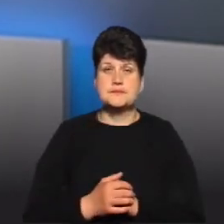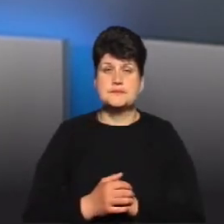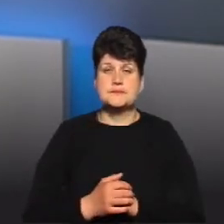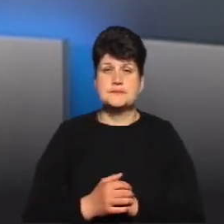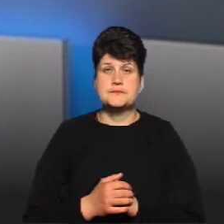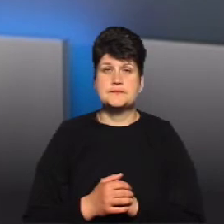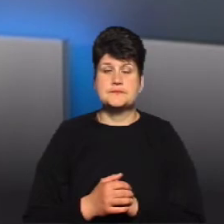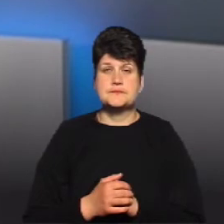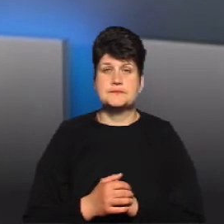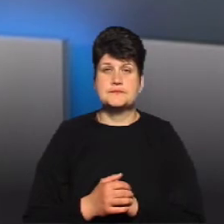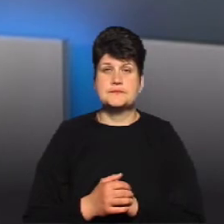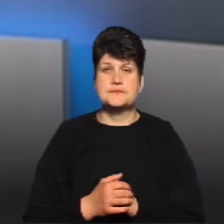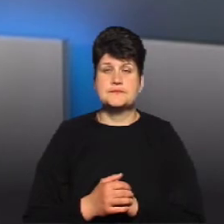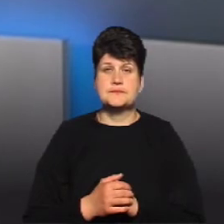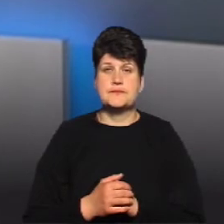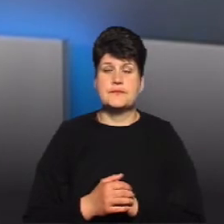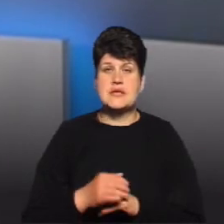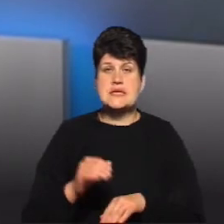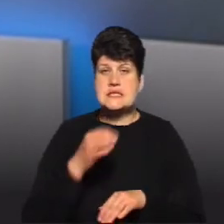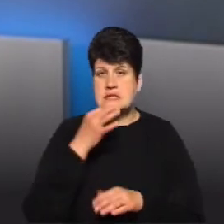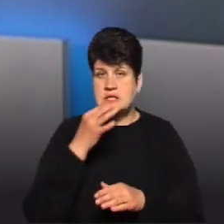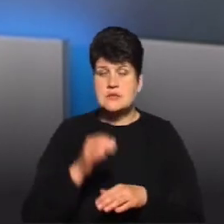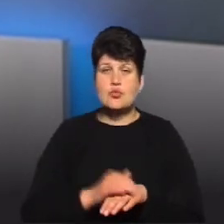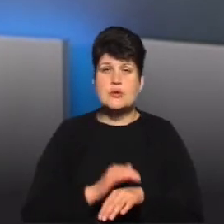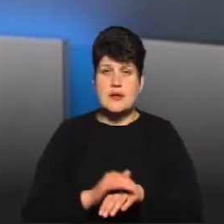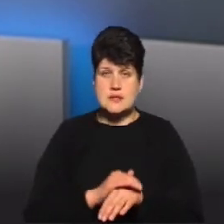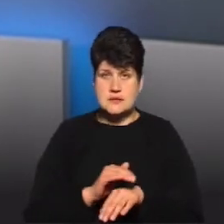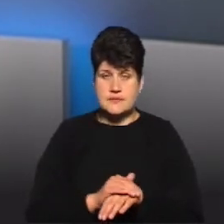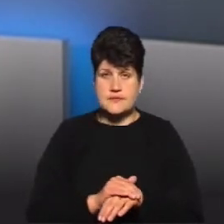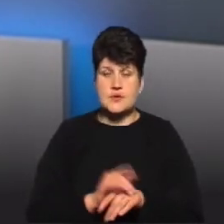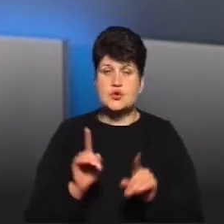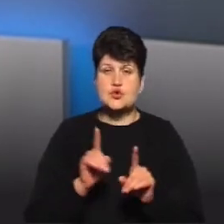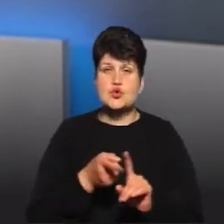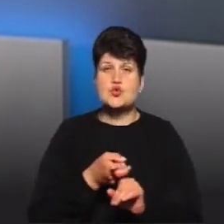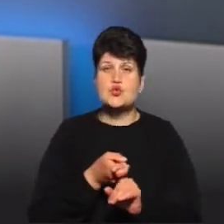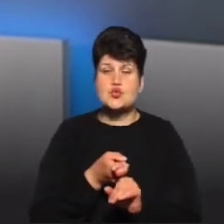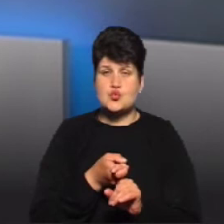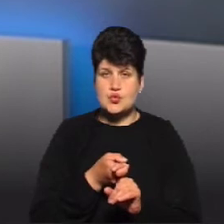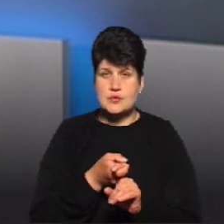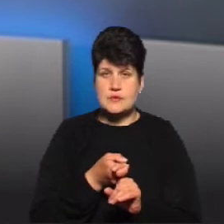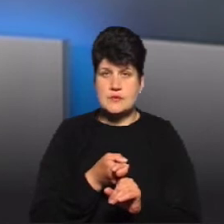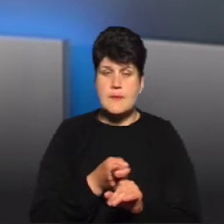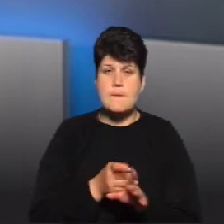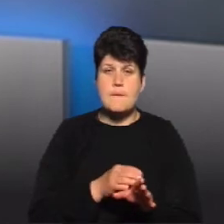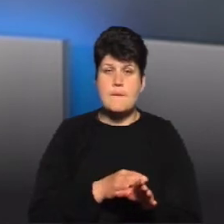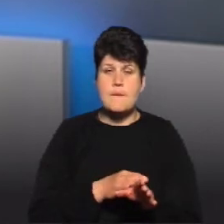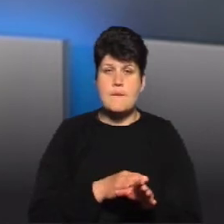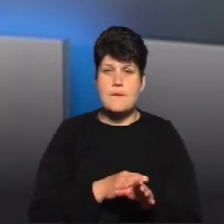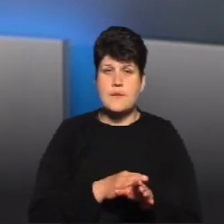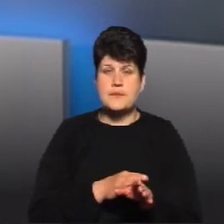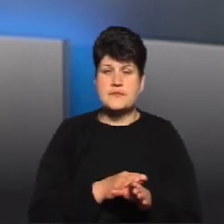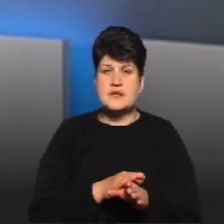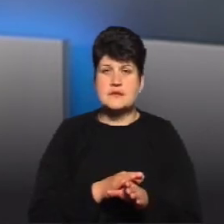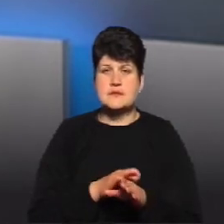Запитуйте. Скажіть, будь ласка, що стосується абсолютно всіх наших посадок, населених